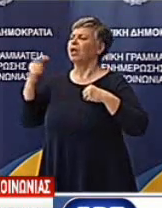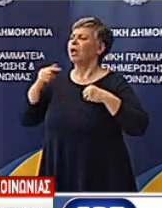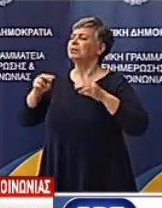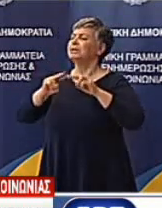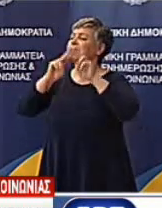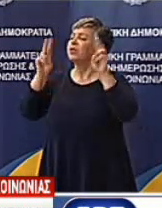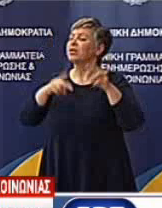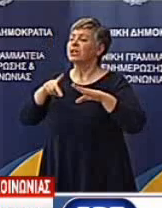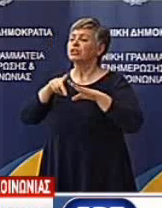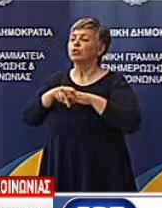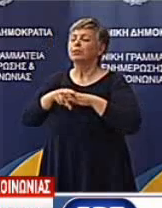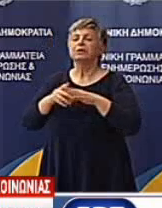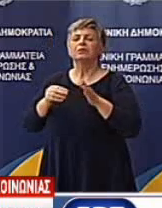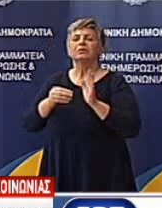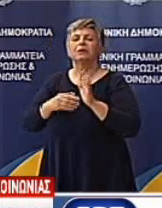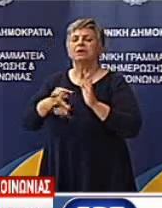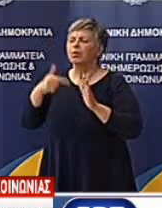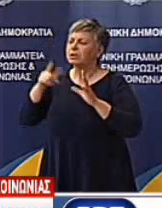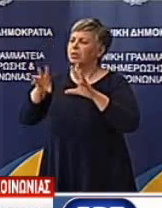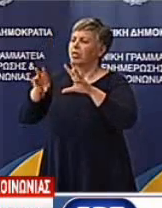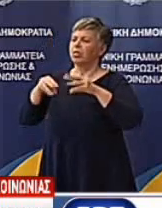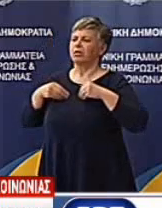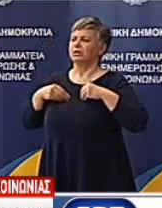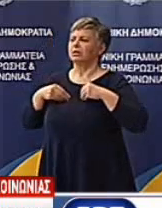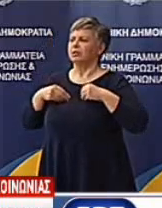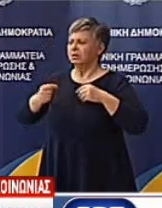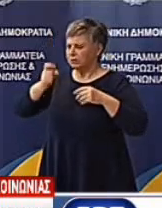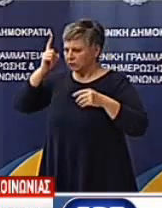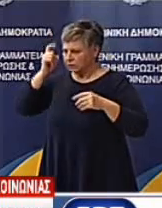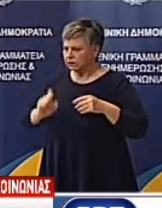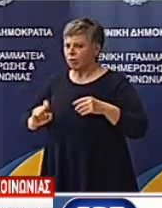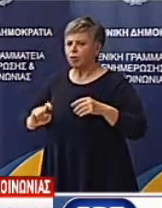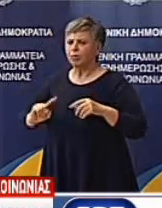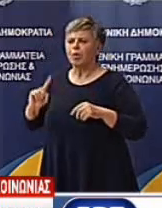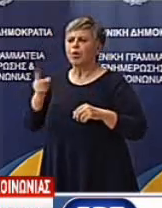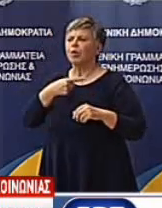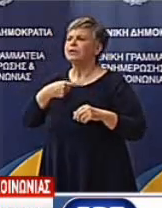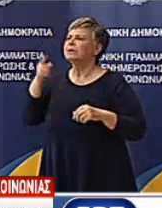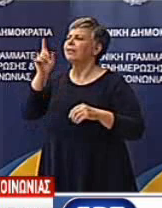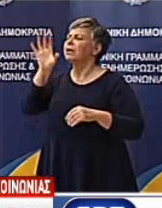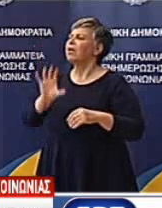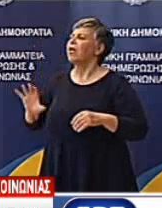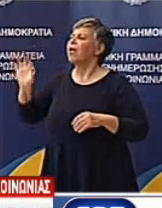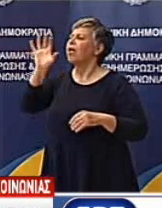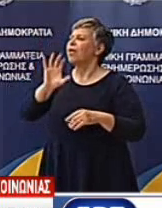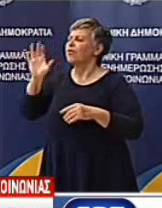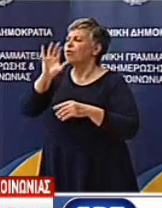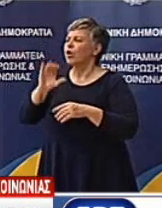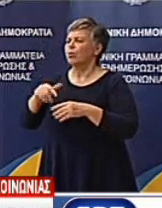Ταμείου, που ξέρουμε όλοι τις θέσεις και των Ευρωπαίων και του Διεθνούς Νομισματικού Ταμείου, ξέρουμε